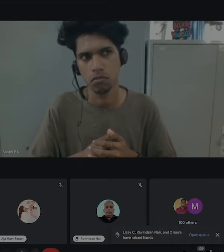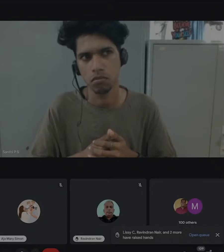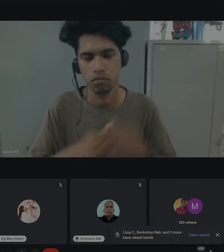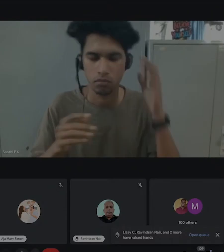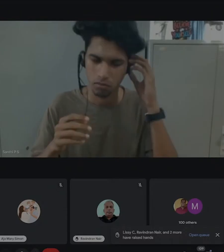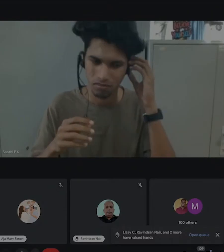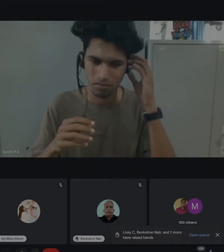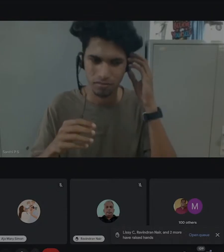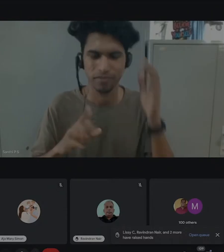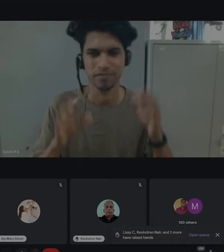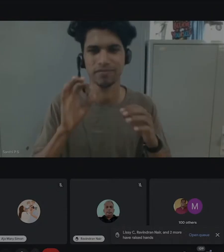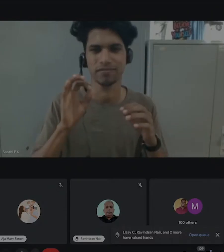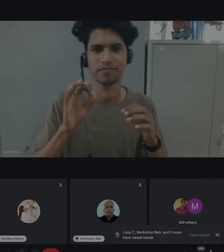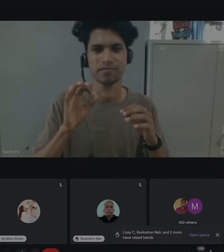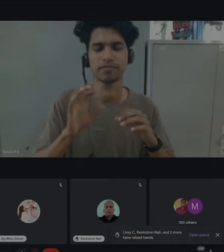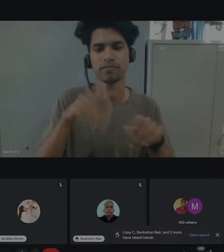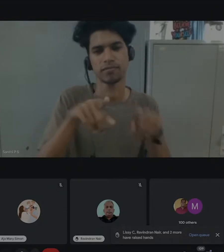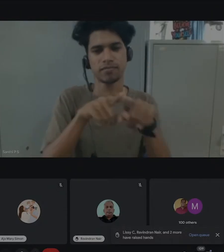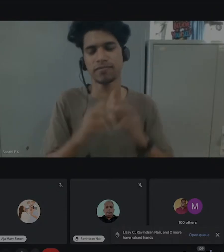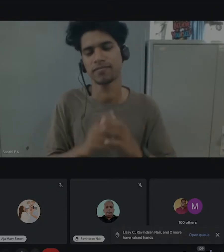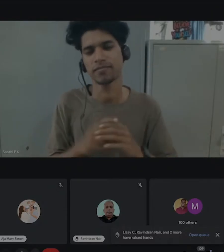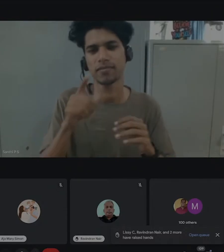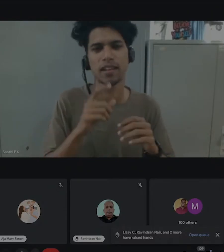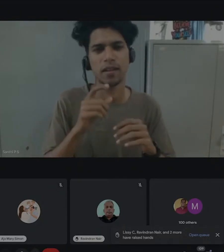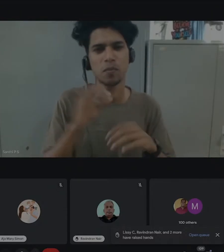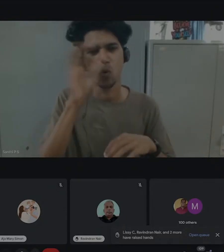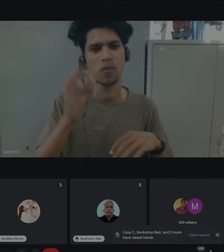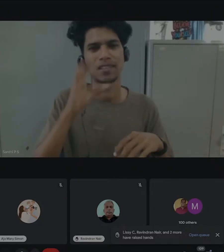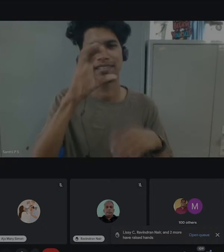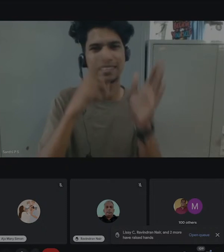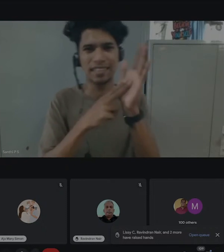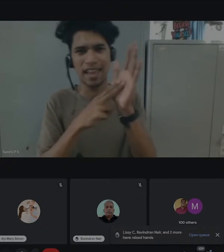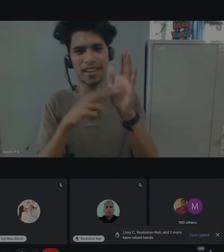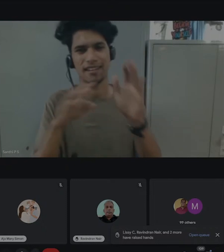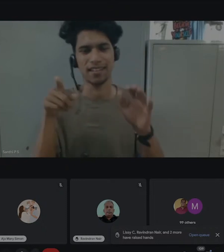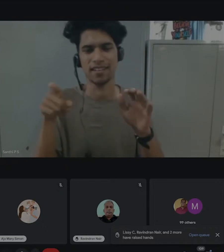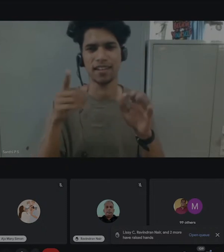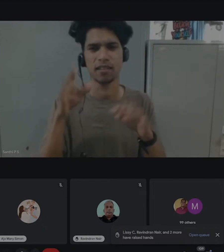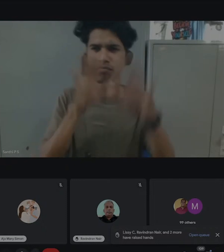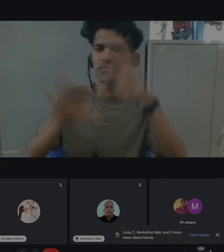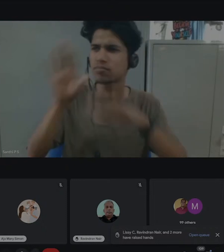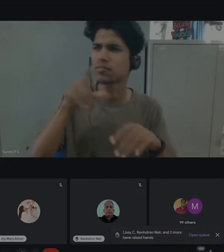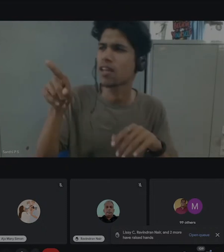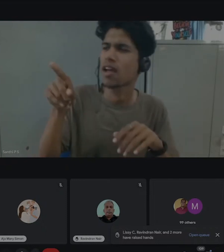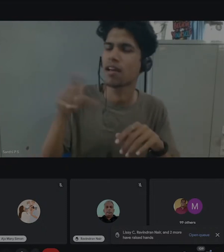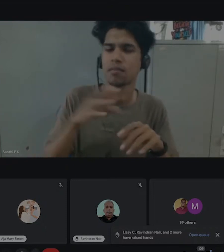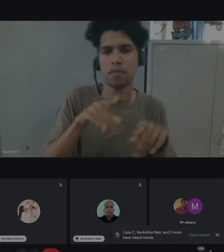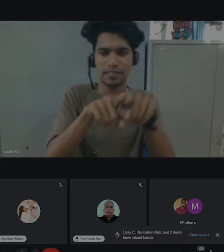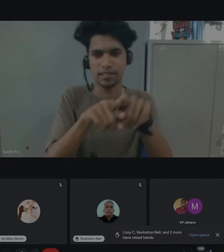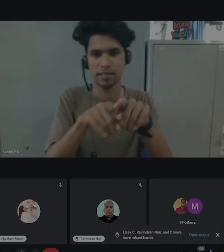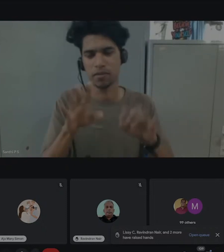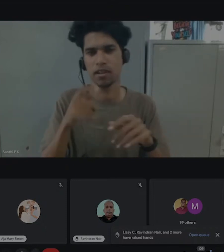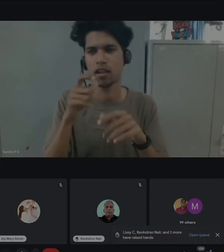ഇപ്പം കാർട്ടൂണിലെ ക്യാരക്ടേഴ്സിനെ പോലെ പല കുഞ്ഞുങ്ങളും സംസാരിക്കാറുണ്ട്. കാര്യം ഇപ്പൊ നമ്മൾ പൊതുവെ ഒന്ന്